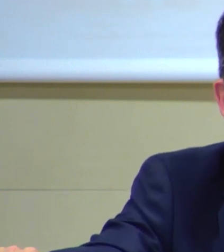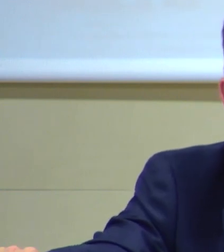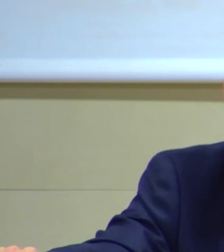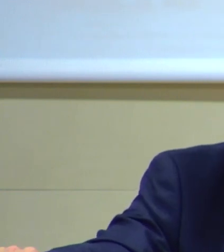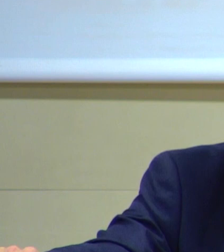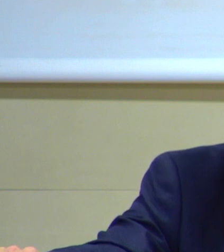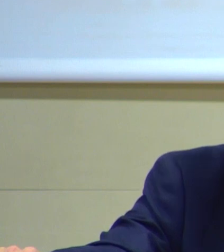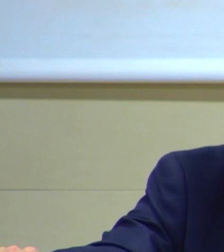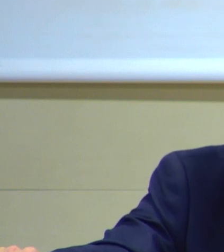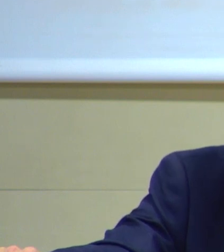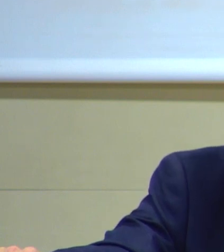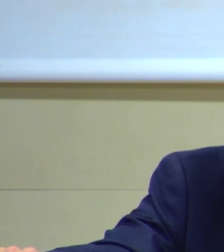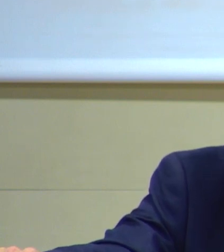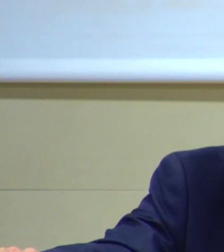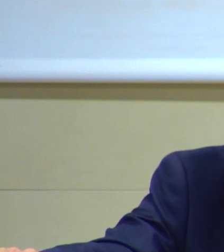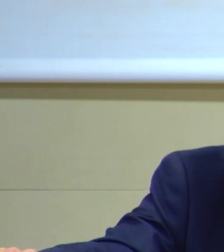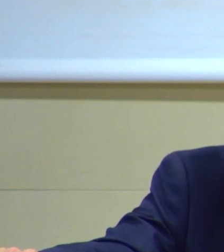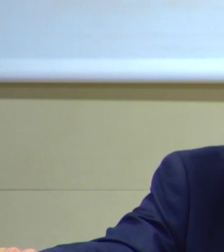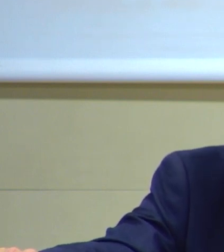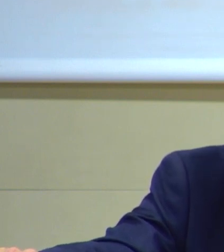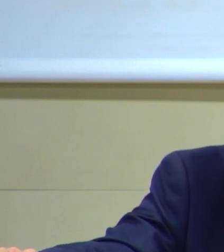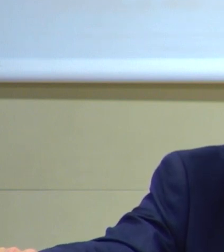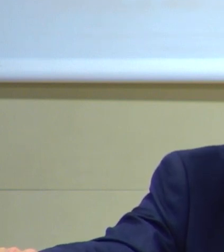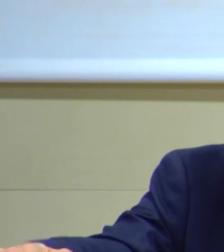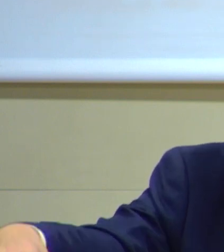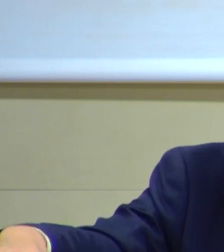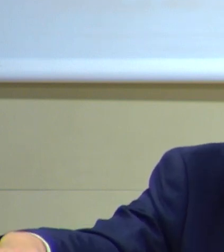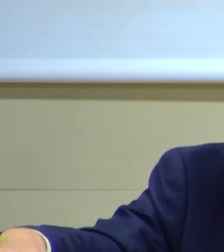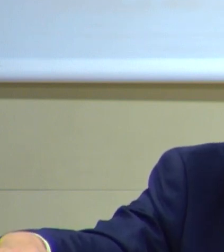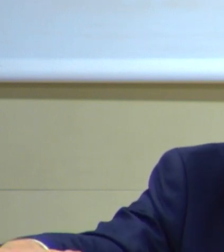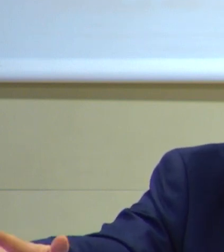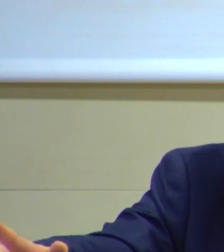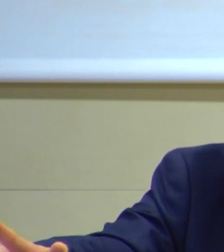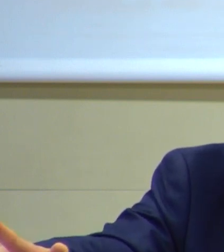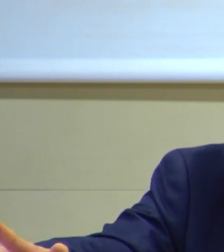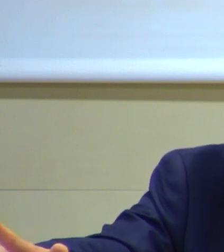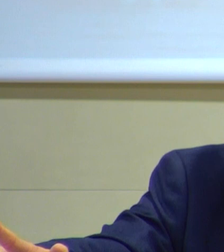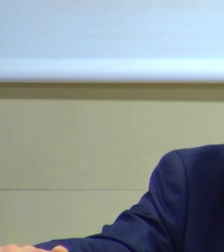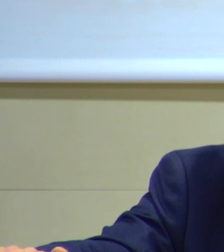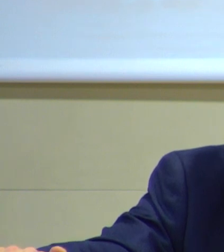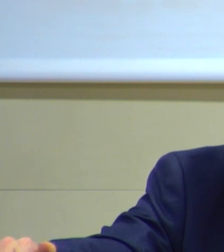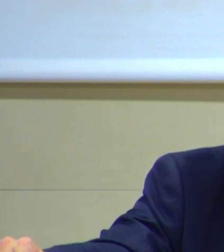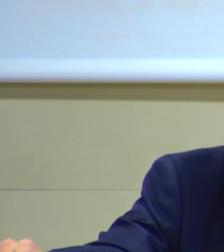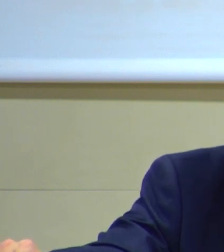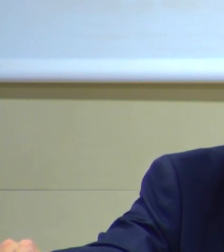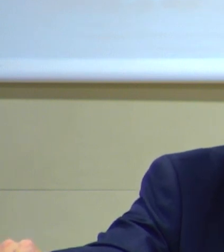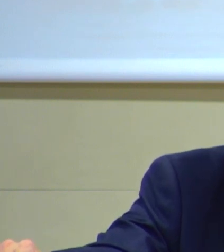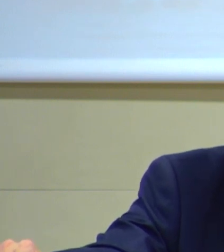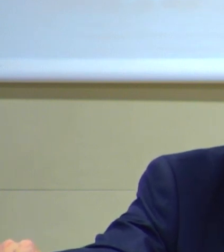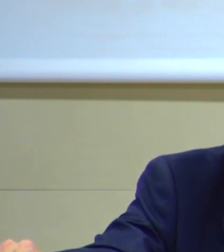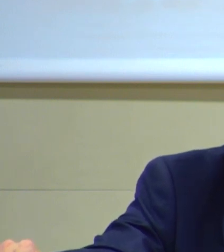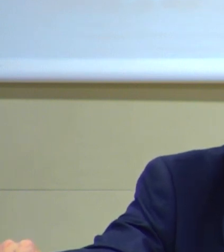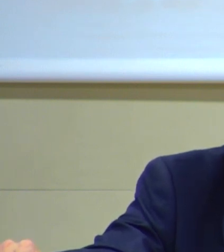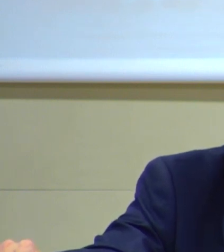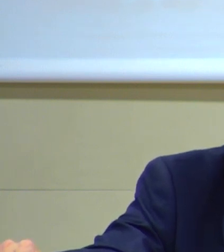label électrique aujourd'hui en dsp qui ne prend pas part au vote r prg qui s'abstient